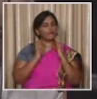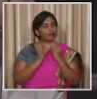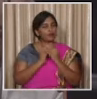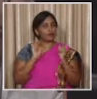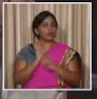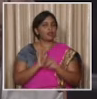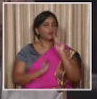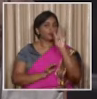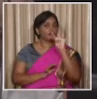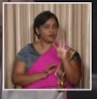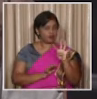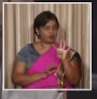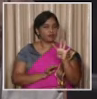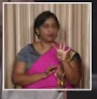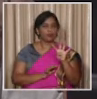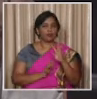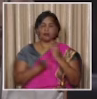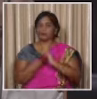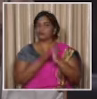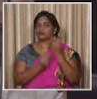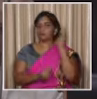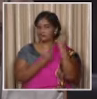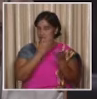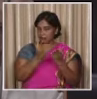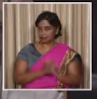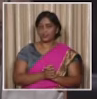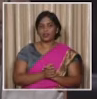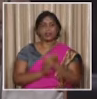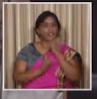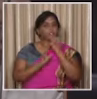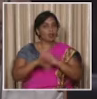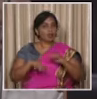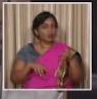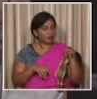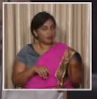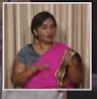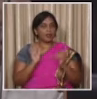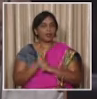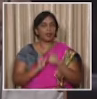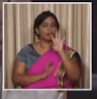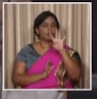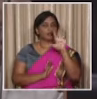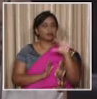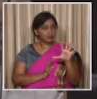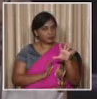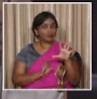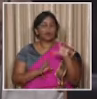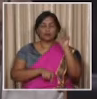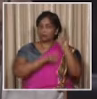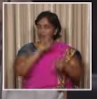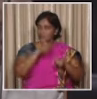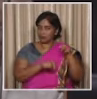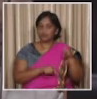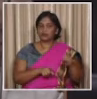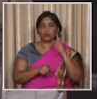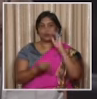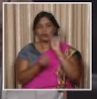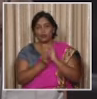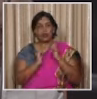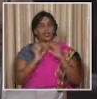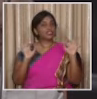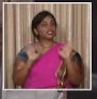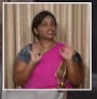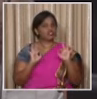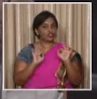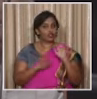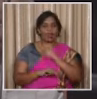ලක්ෂ 24කට අස්වැසුම හිමි වෙනවා. පාසල් දරු දැරියන් ලක්ෂ 45ක පමණ පිරිසකට සුරක්ෂා රක්ෂණ